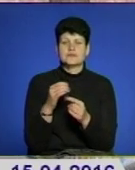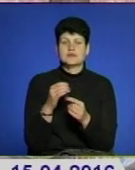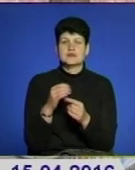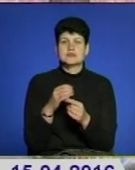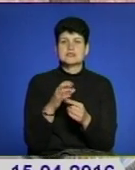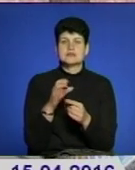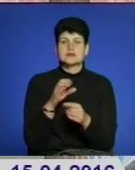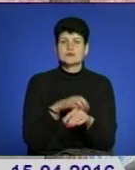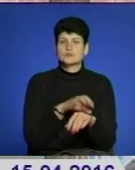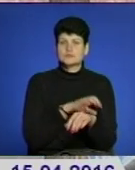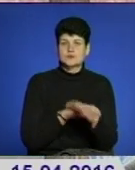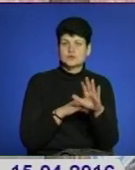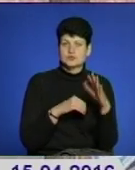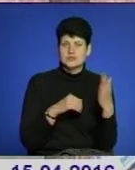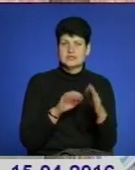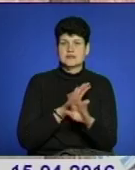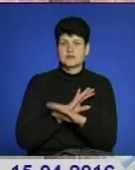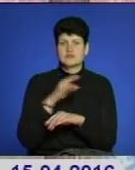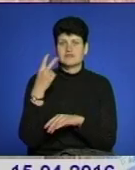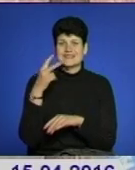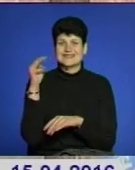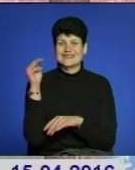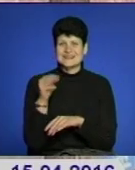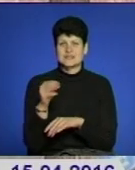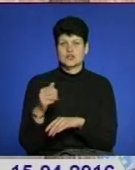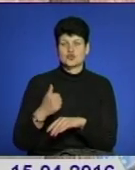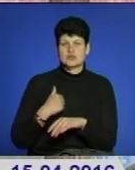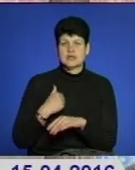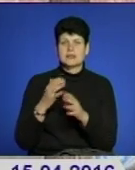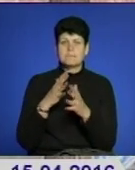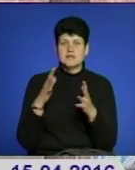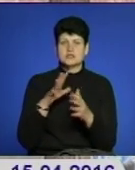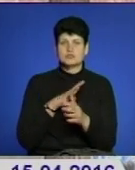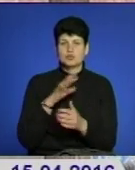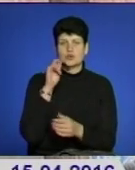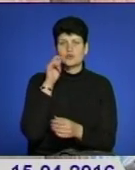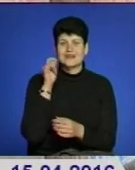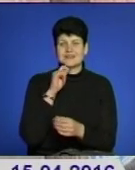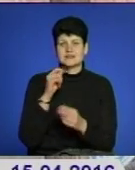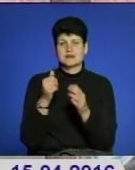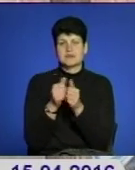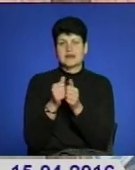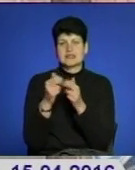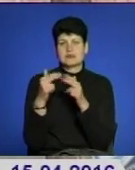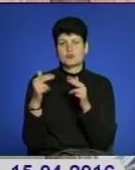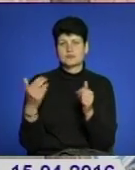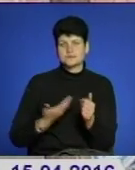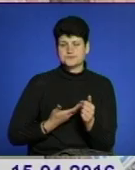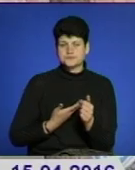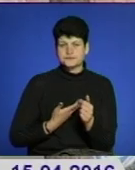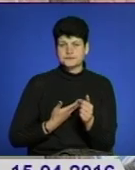боку загинуло близько 20 тисяч солдат. Більшість з них були українці з Надніпрянщини. Крім того, сьогодні треба згадати те,